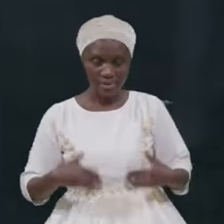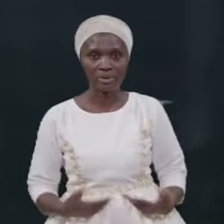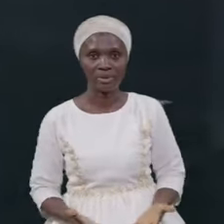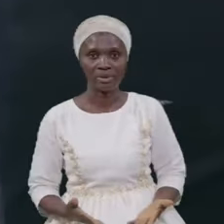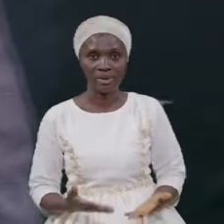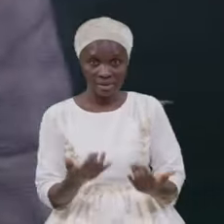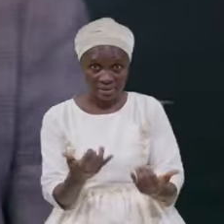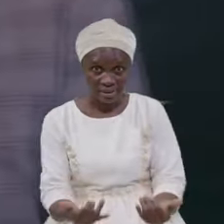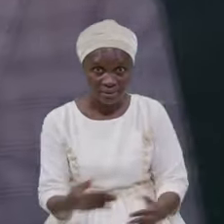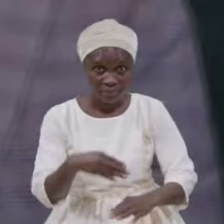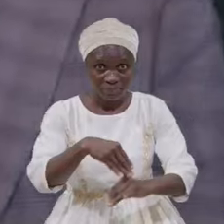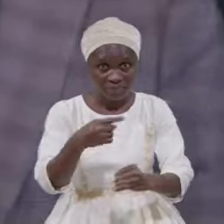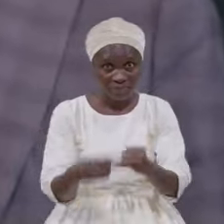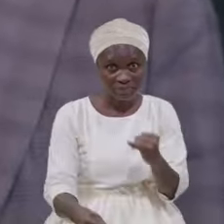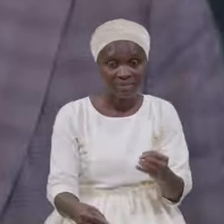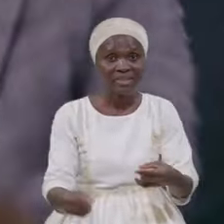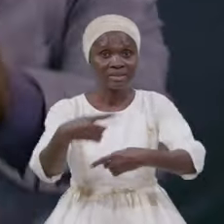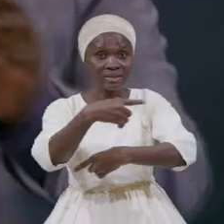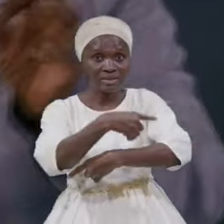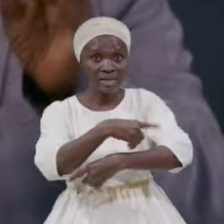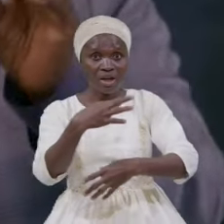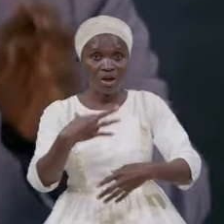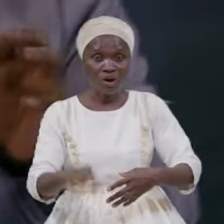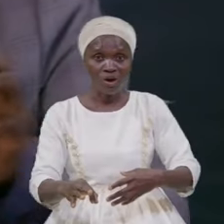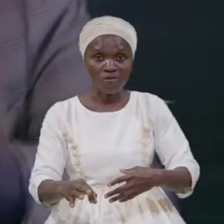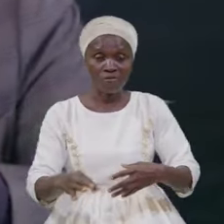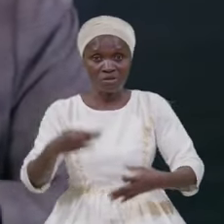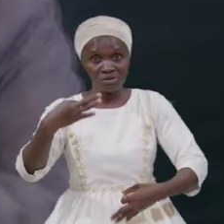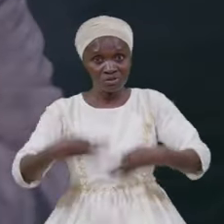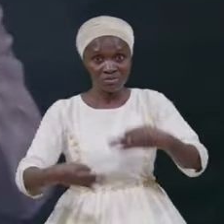jour du compte rendu, au dernier jour, ça viendra.